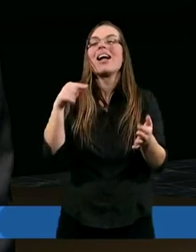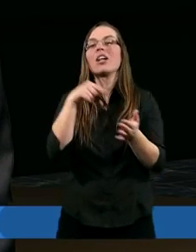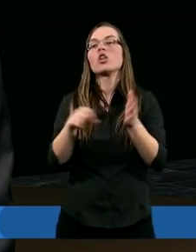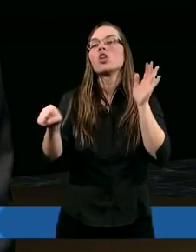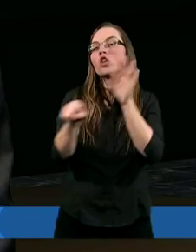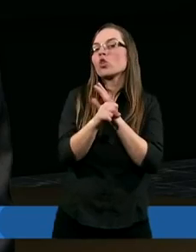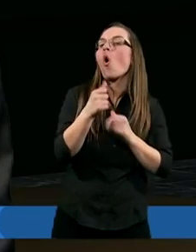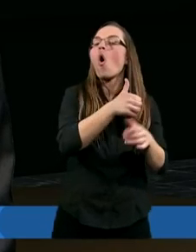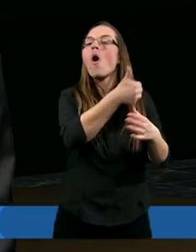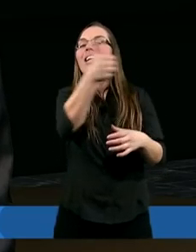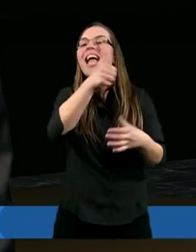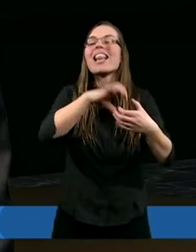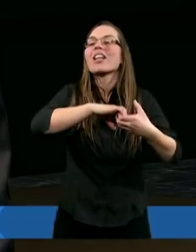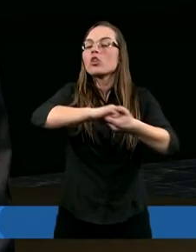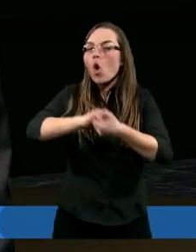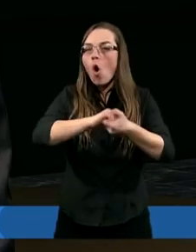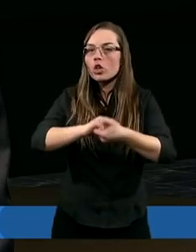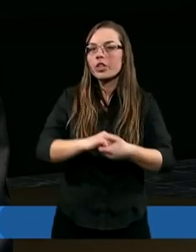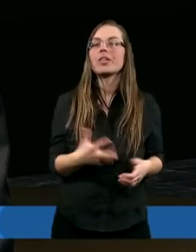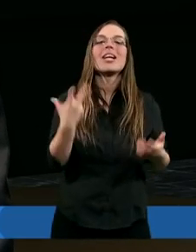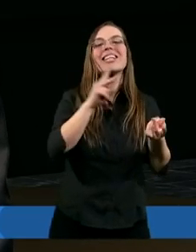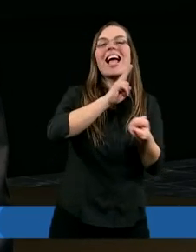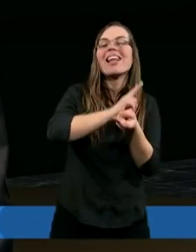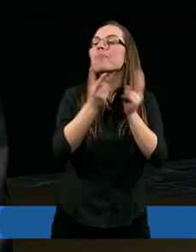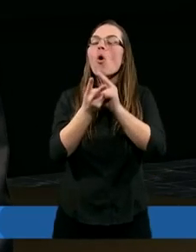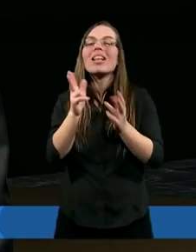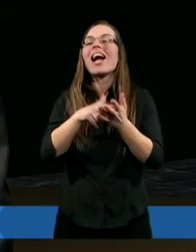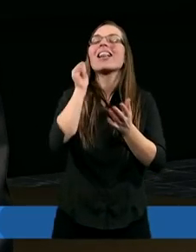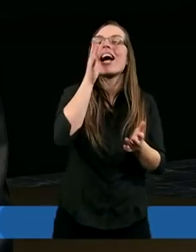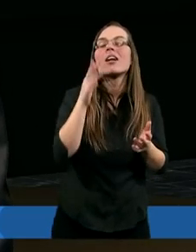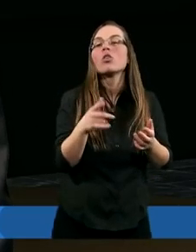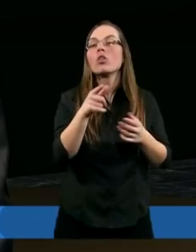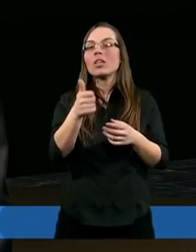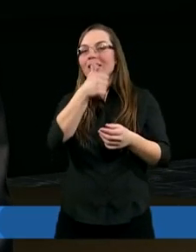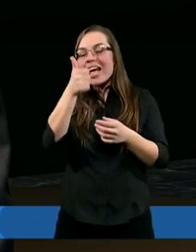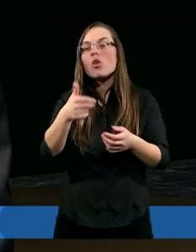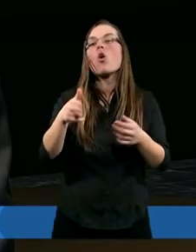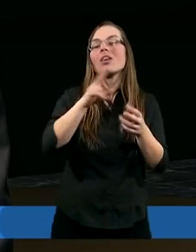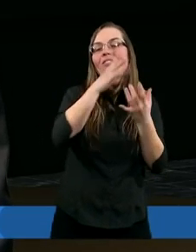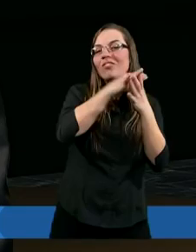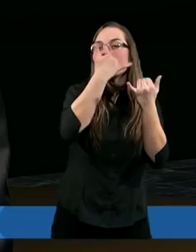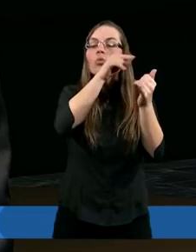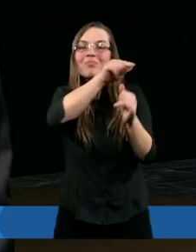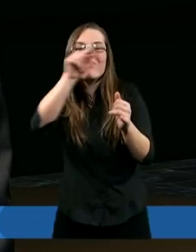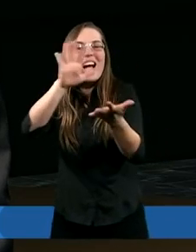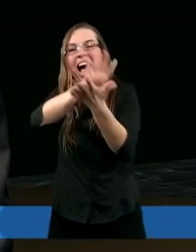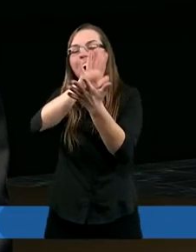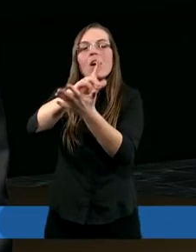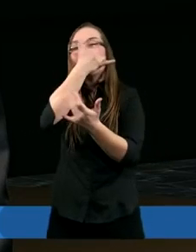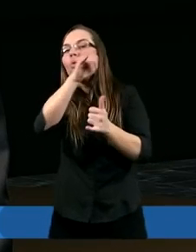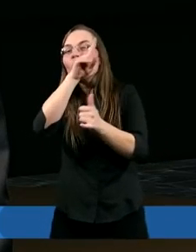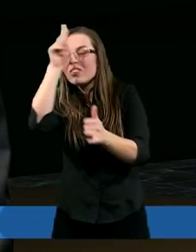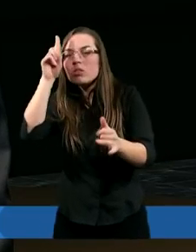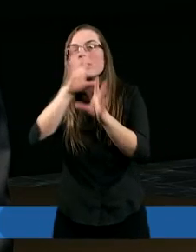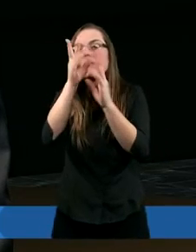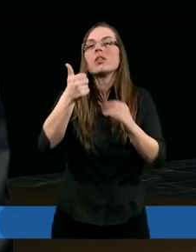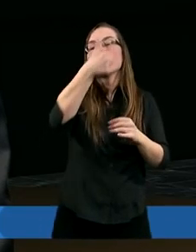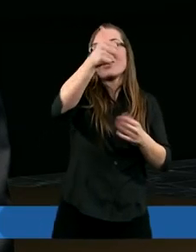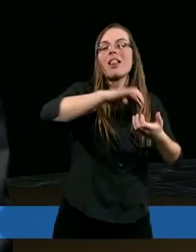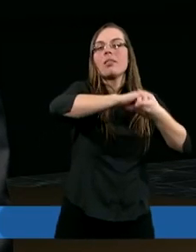do jedności, niespotykanej jedności różnych charakterów, różnych ludzi